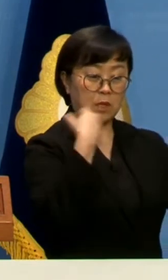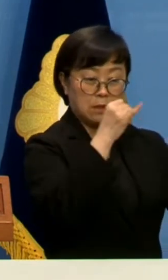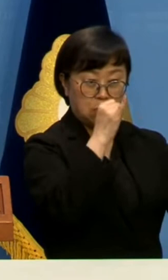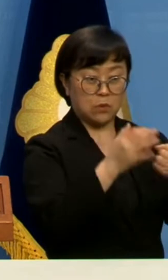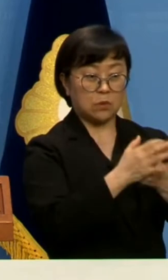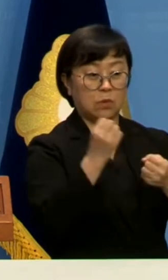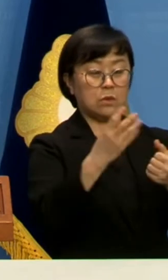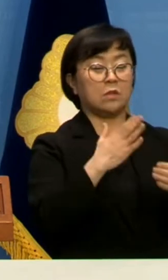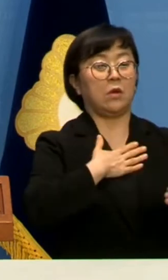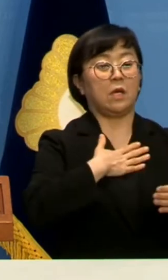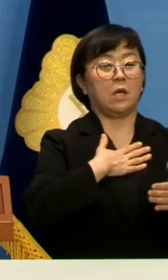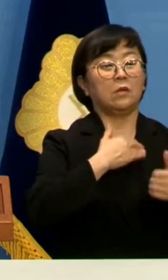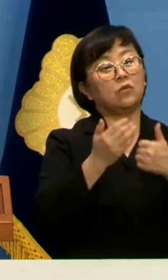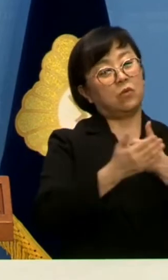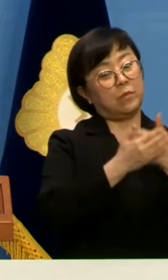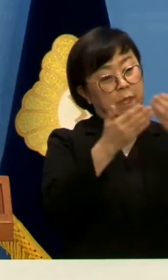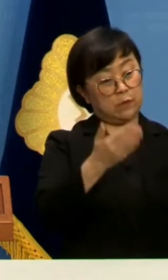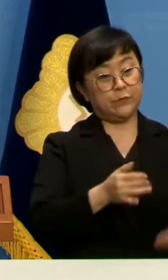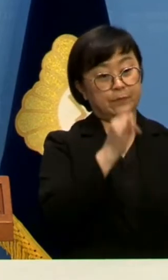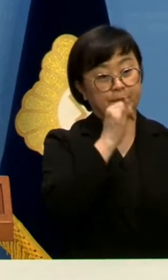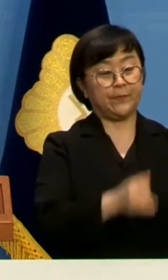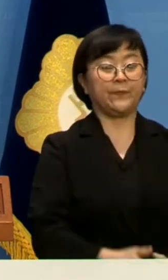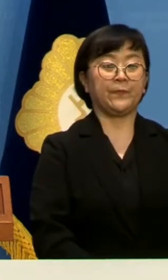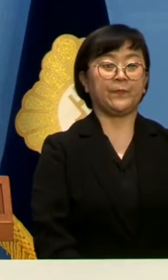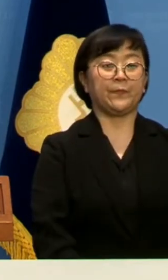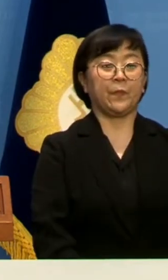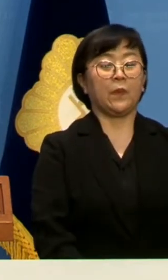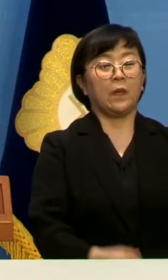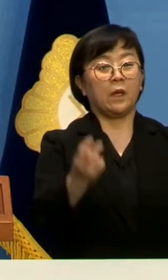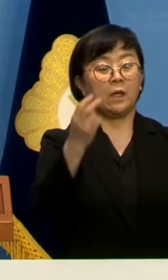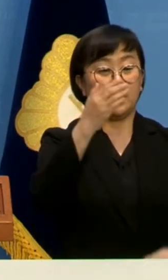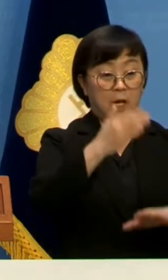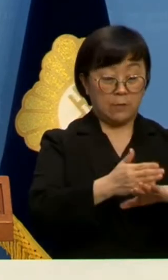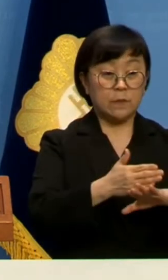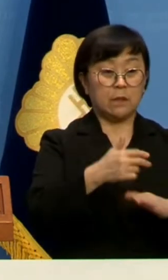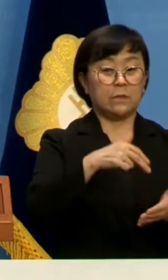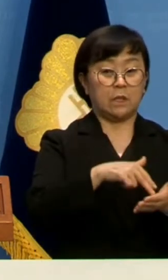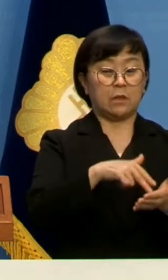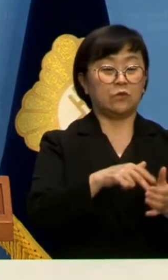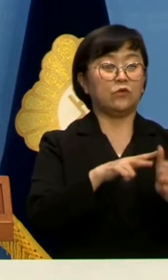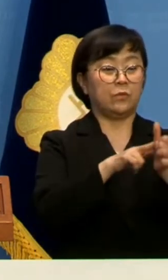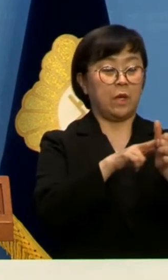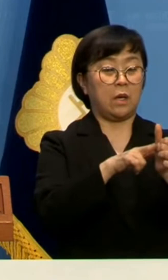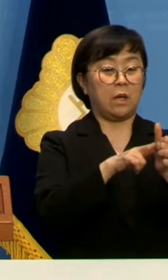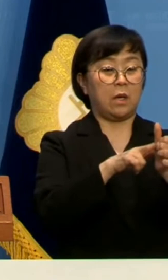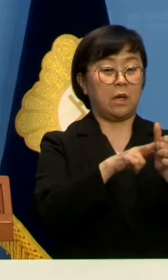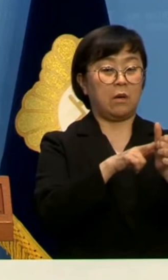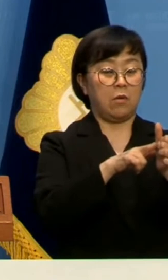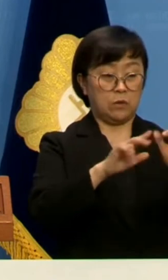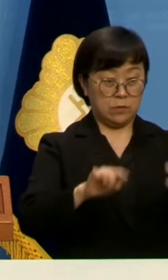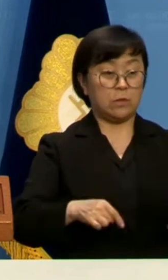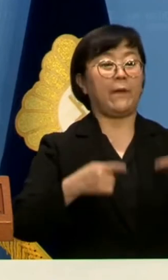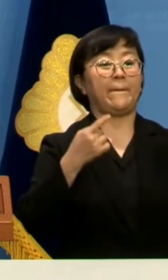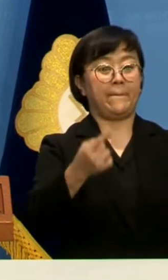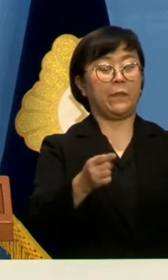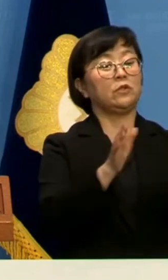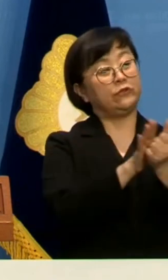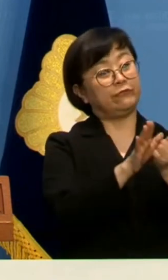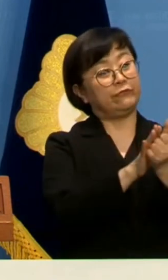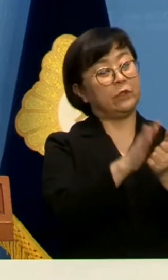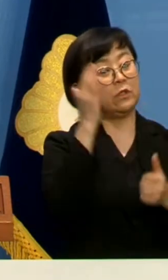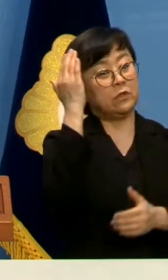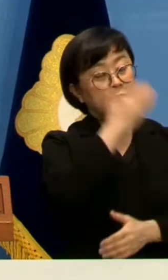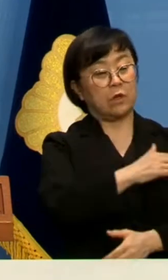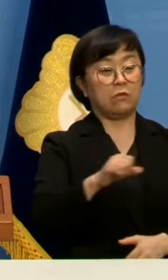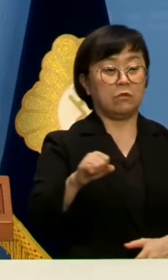하셨고 저에게 도움을 많이 주셨습니다. 감사하는 차원에서 출마 기자회견에 배석하게 됐고요.